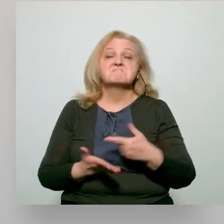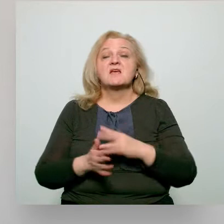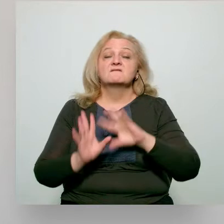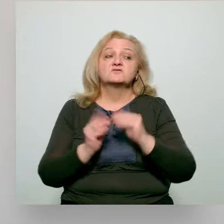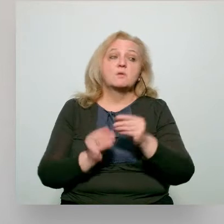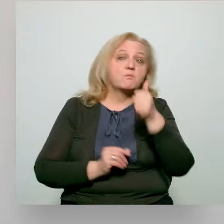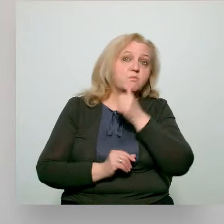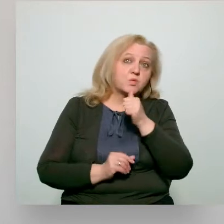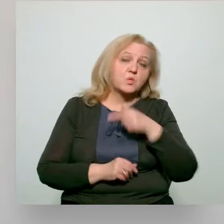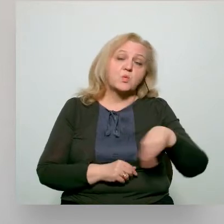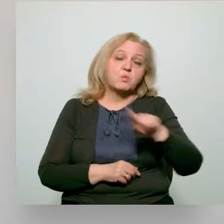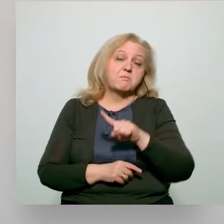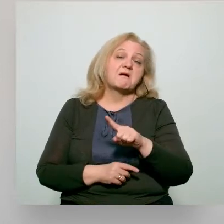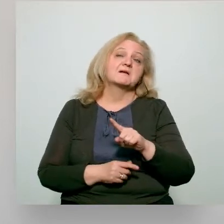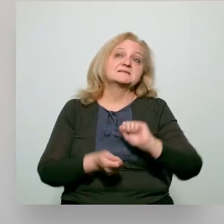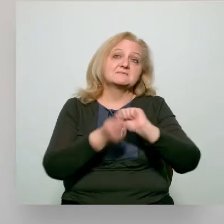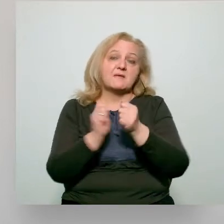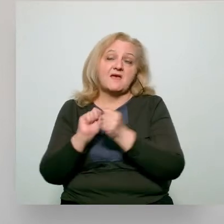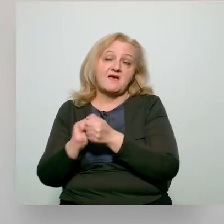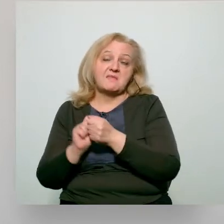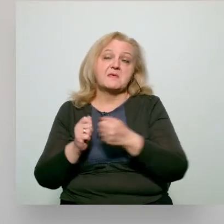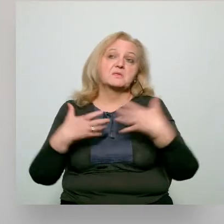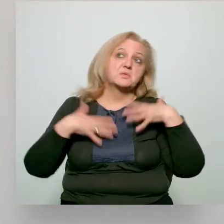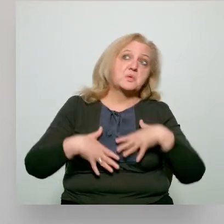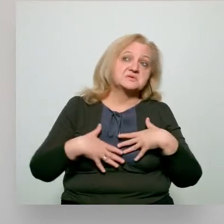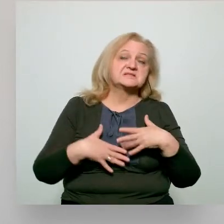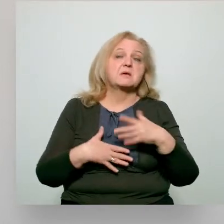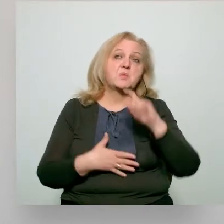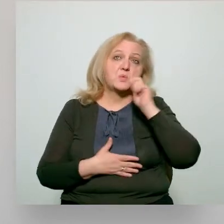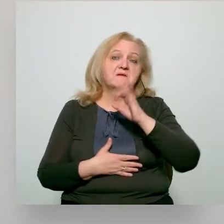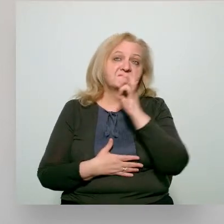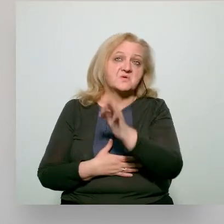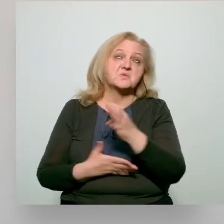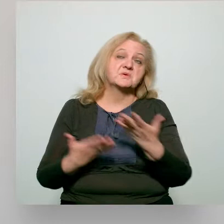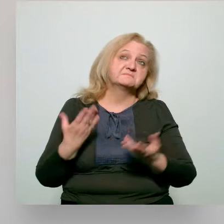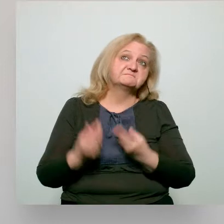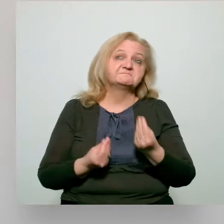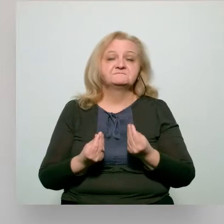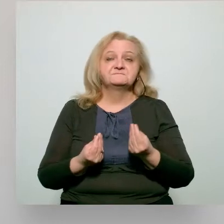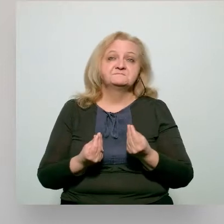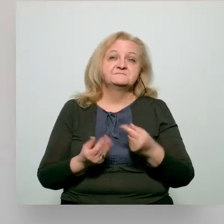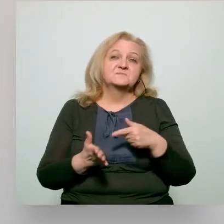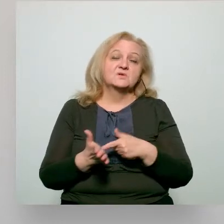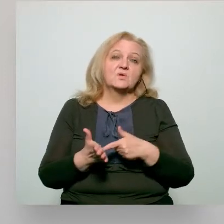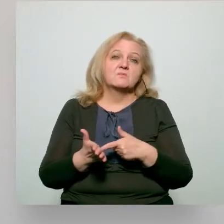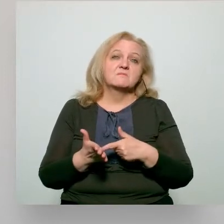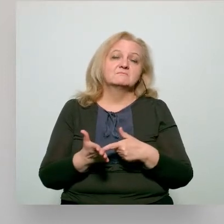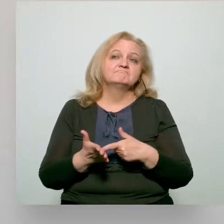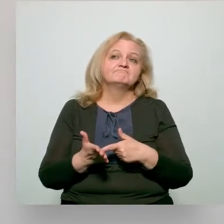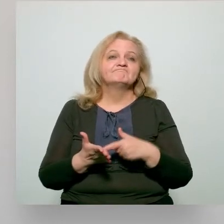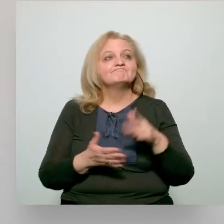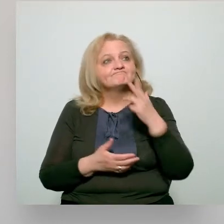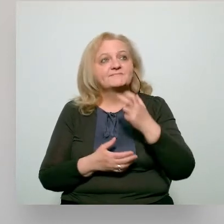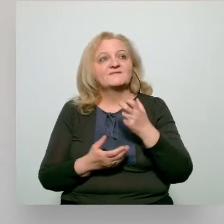próby modernizacji tożsamości ukraińskiej, no powiedzmy, byśmy te bardziej wyraziste